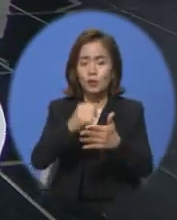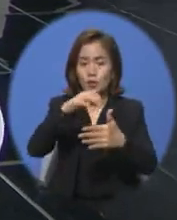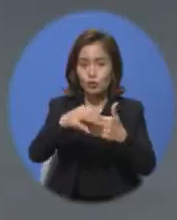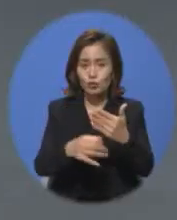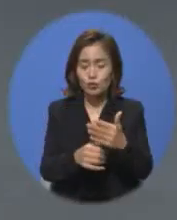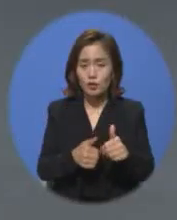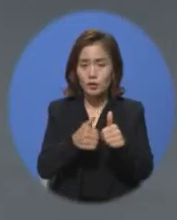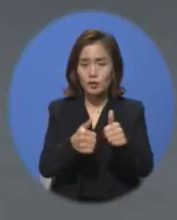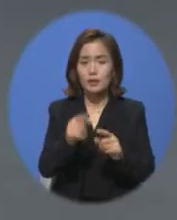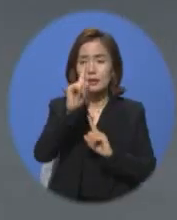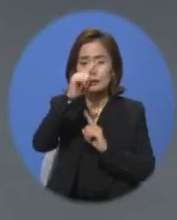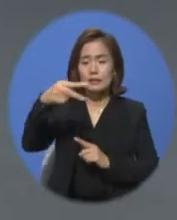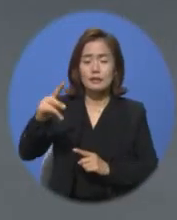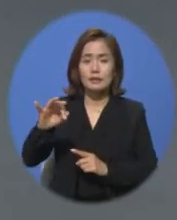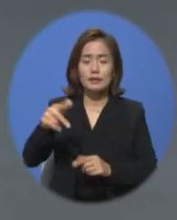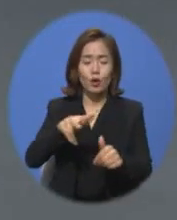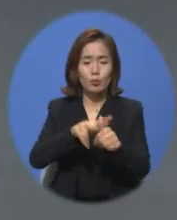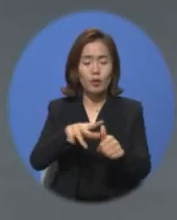순서에따라